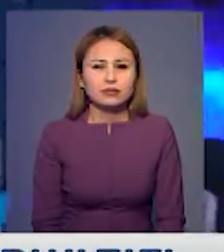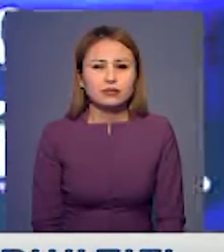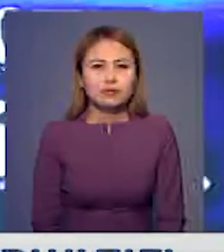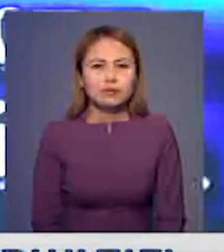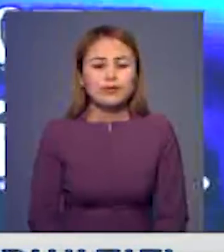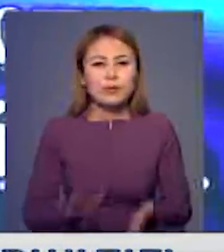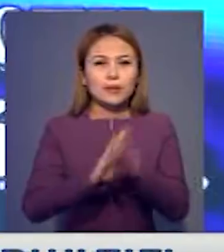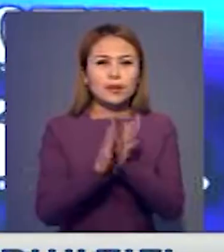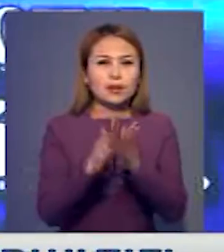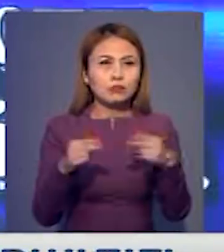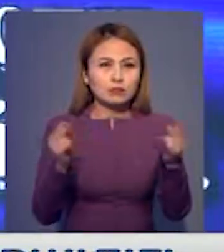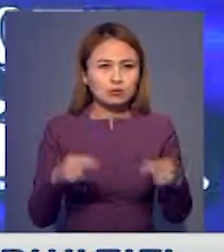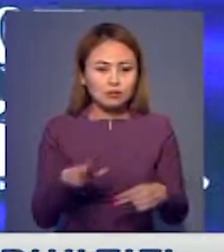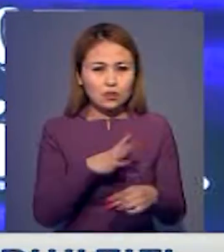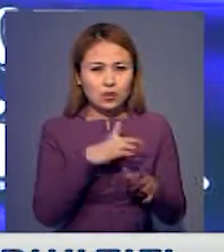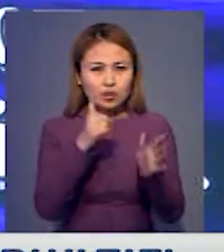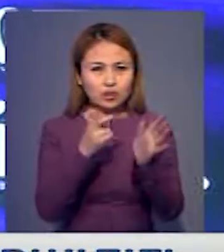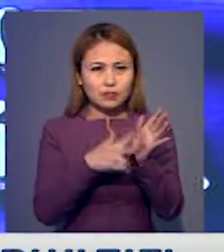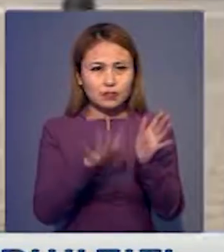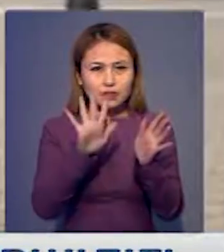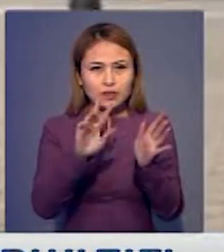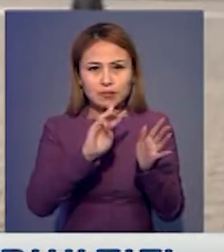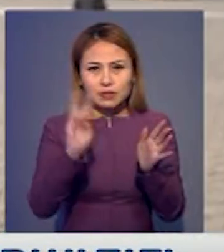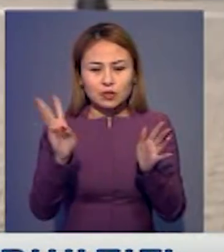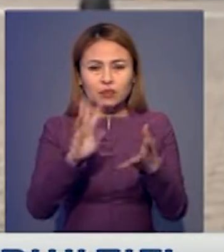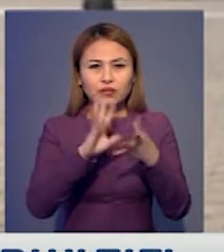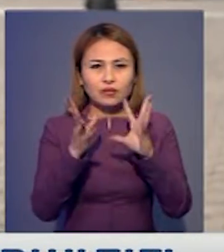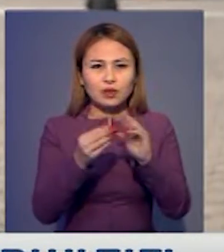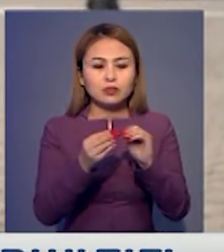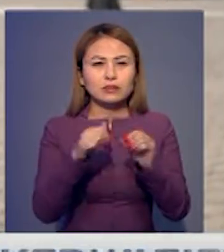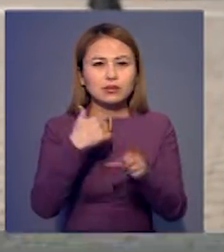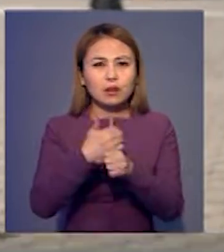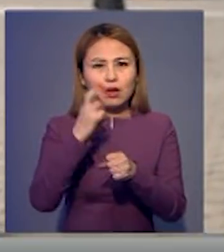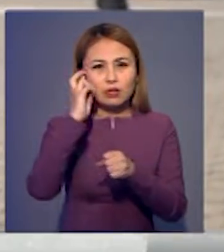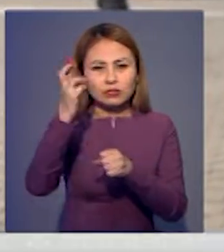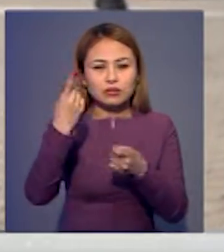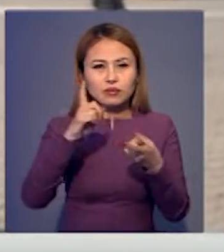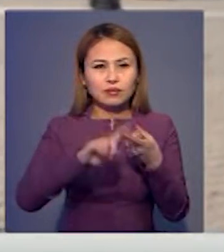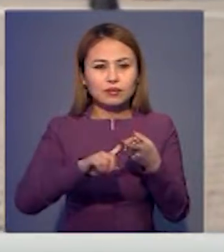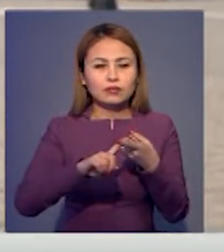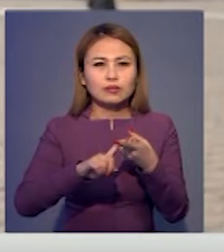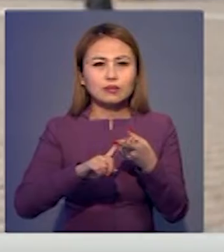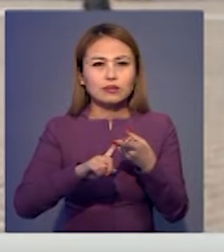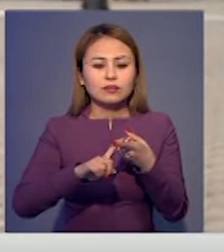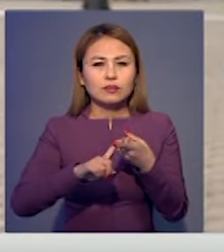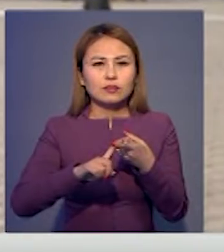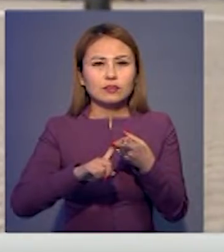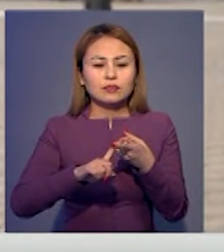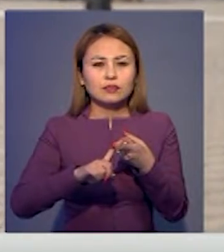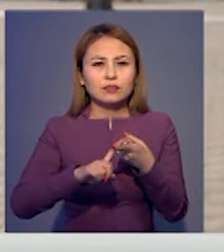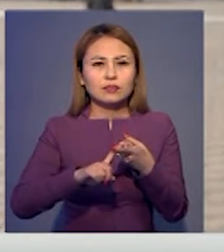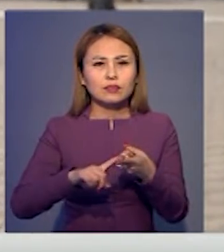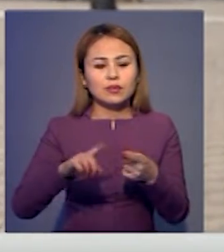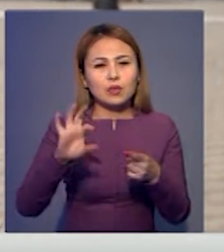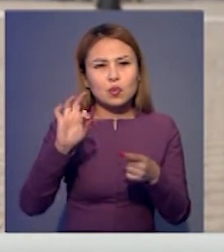Меморандумдарға қол қойылды. Жалпы сомасы 185 миллион теңгеге. Бұл жаңағы елбасымыздың жаңағы бағыт-бағдарына сәйкес